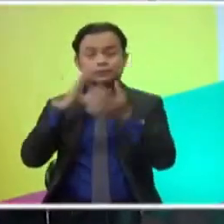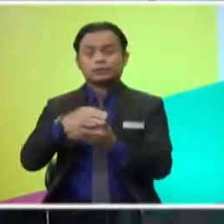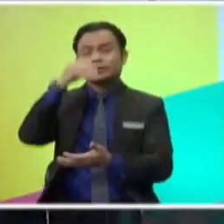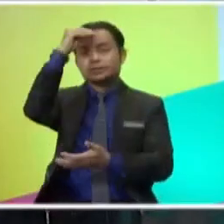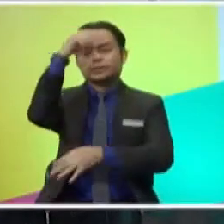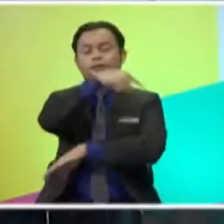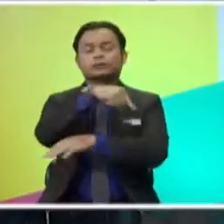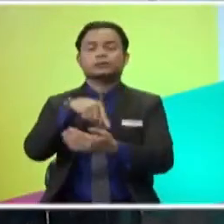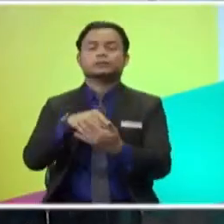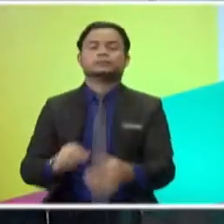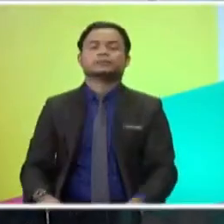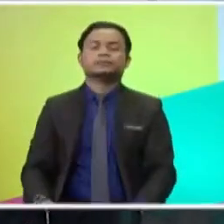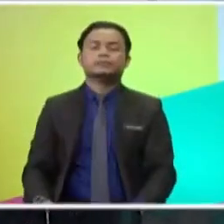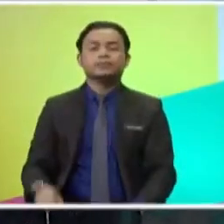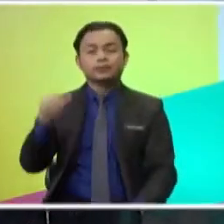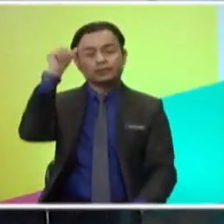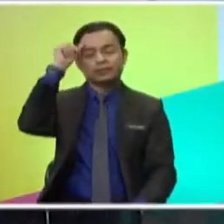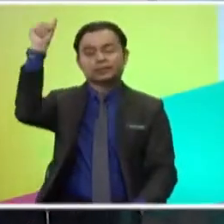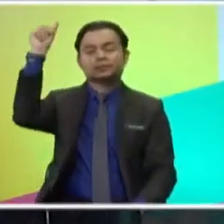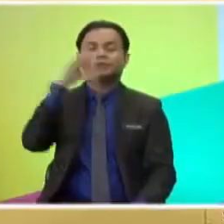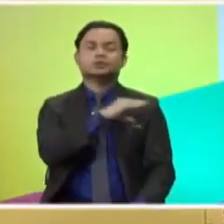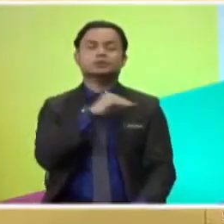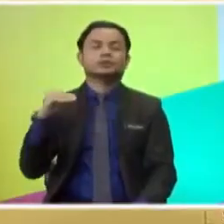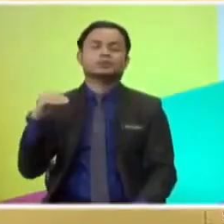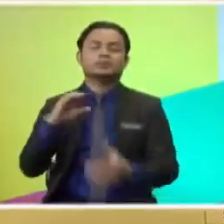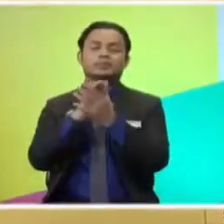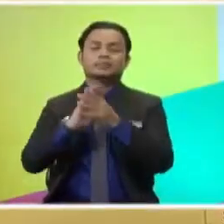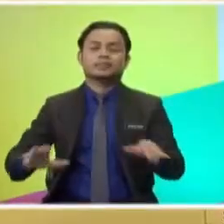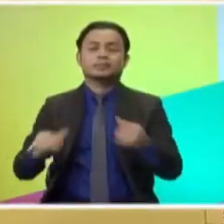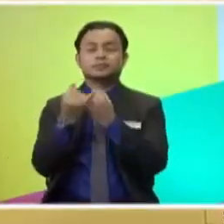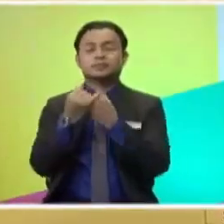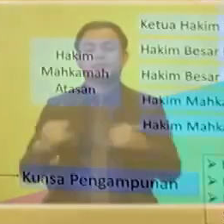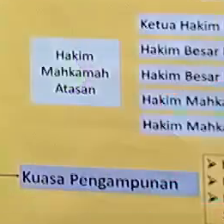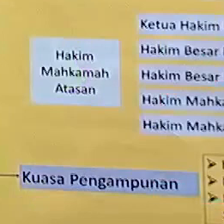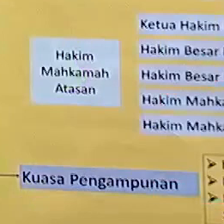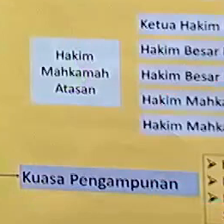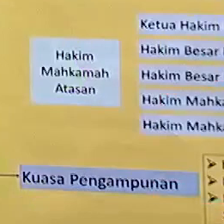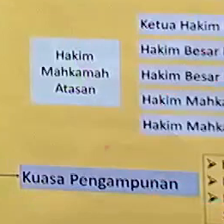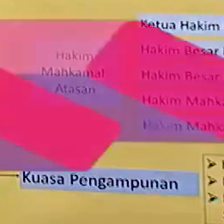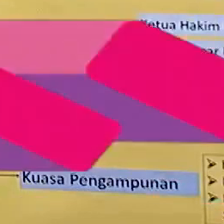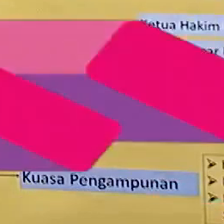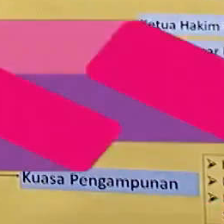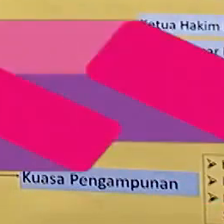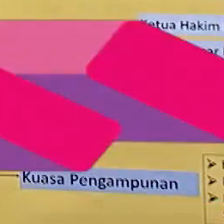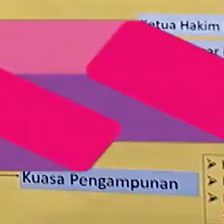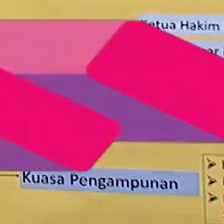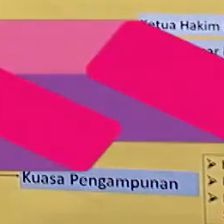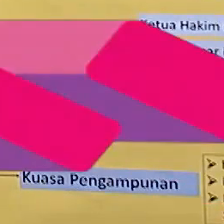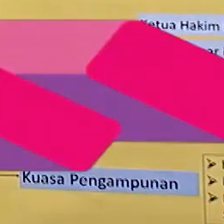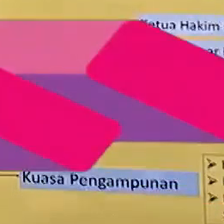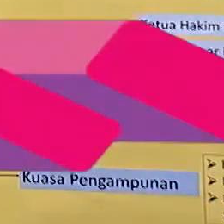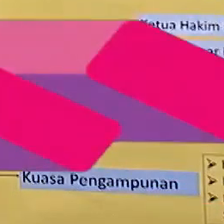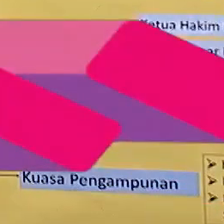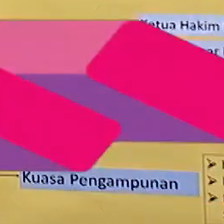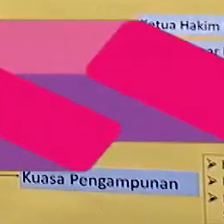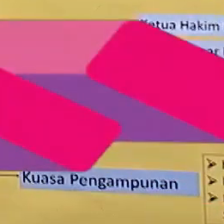Jadi, assalamualaikum dan salam sejahtera. Okey, jadi murid-murid, objektif pembelajaran kita pada hari ini